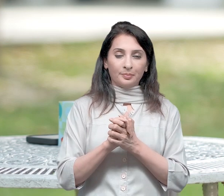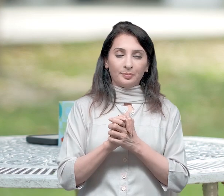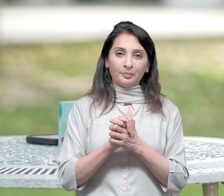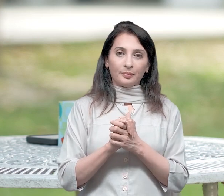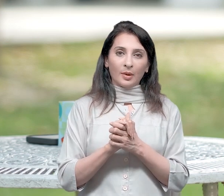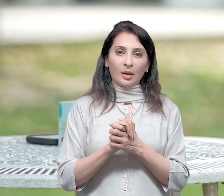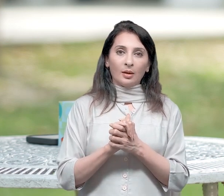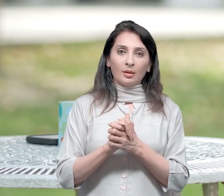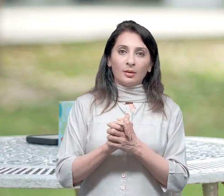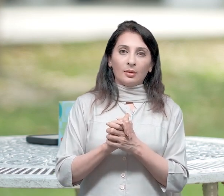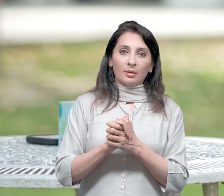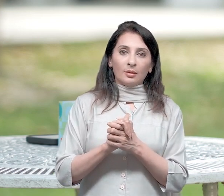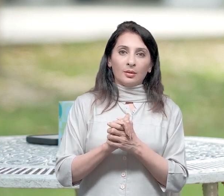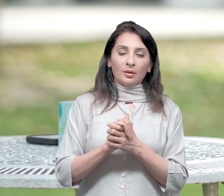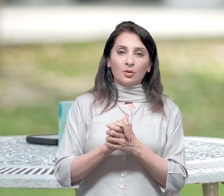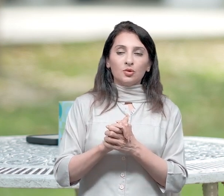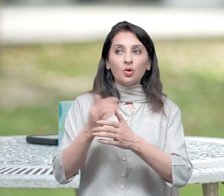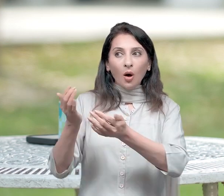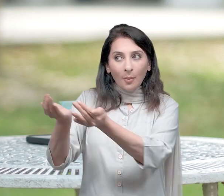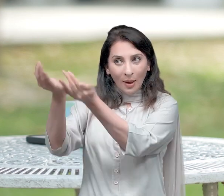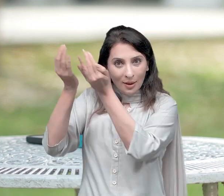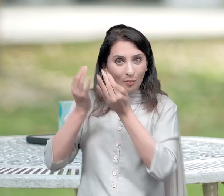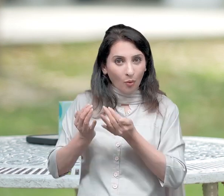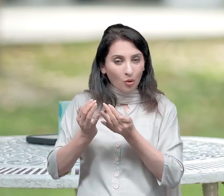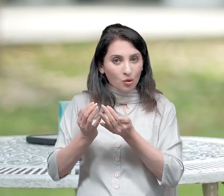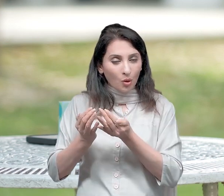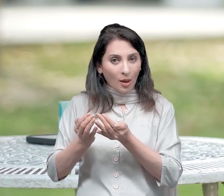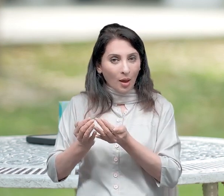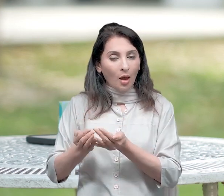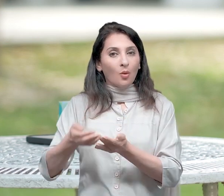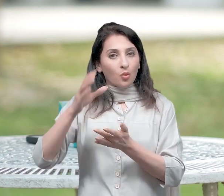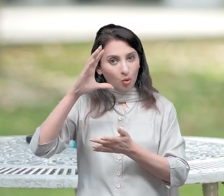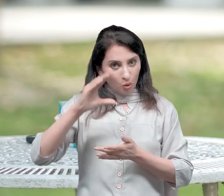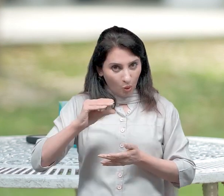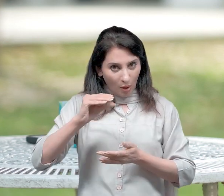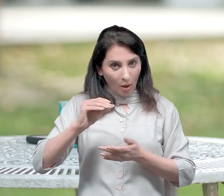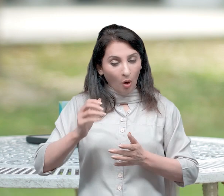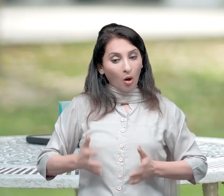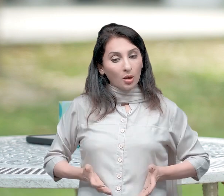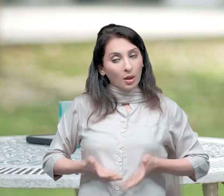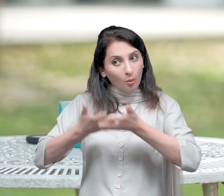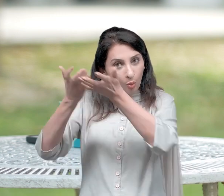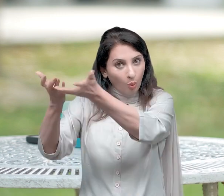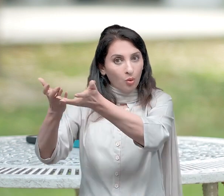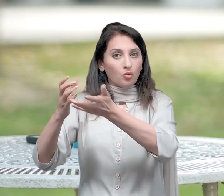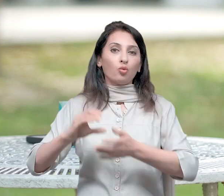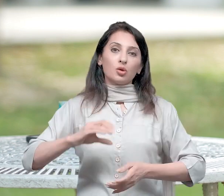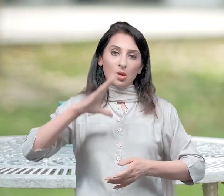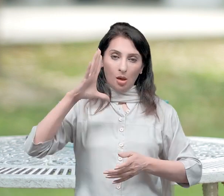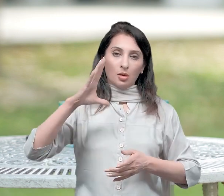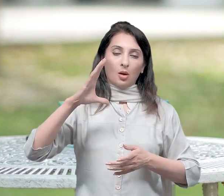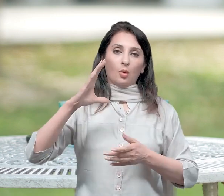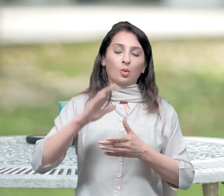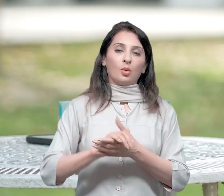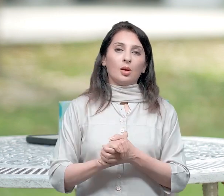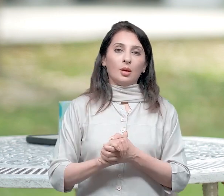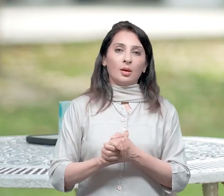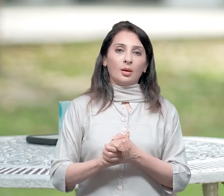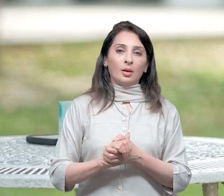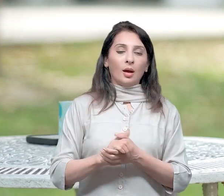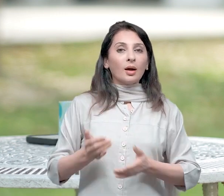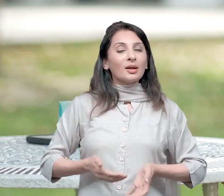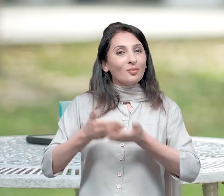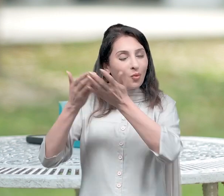ہیں وہ خاصی نیچے آئیں، ہماری ایکسپورٹس جو ہیں وہ بڑھیں، لیکن وہ اسی صورت بڑھیں گی کہ جب